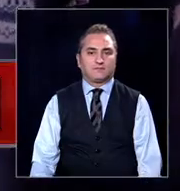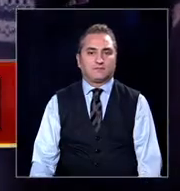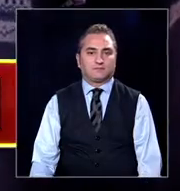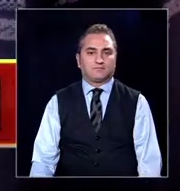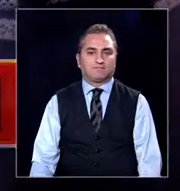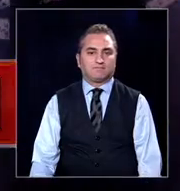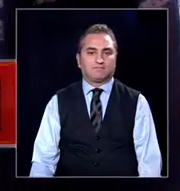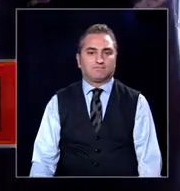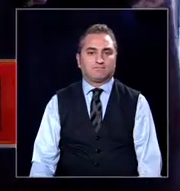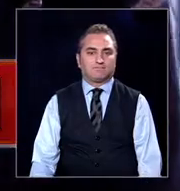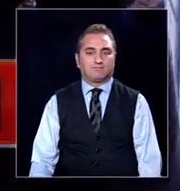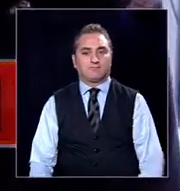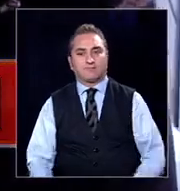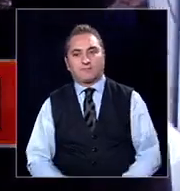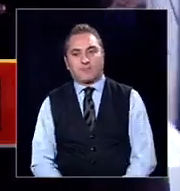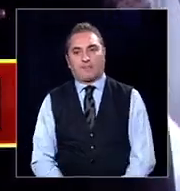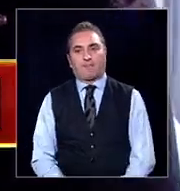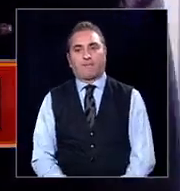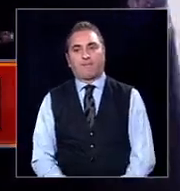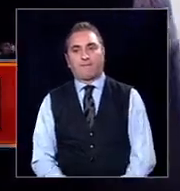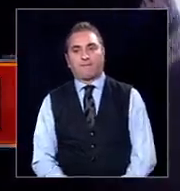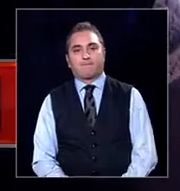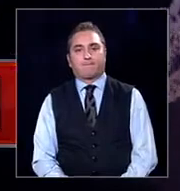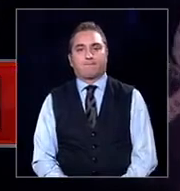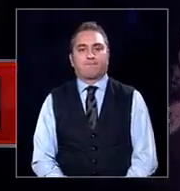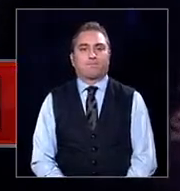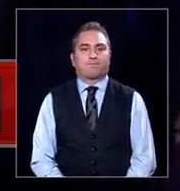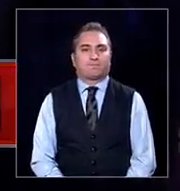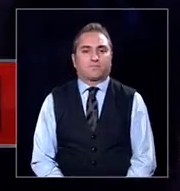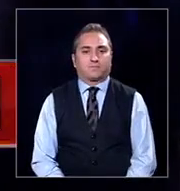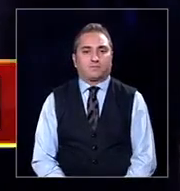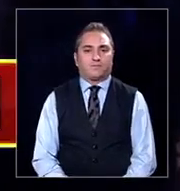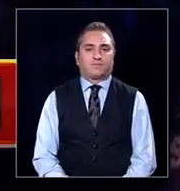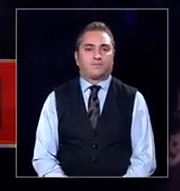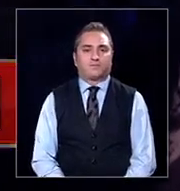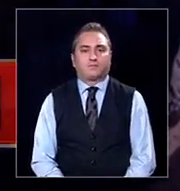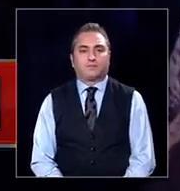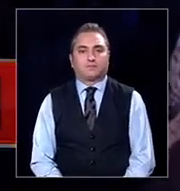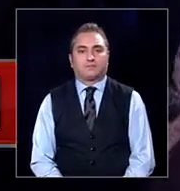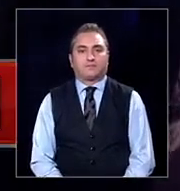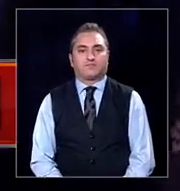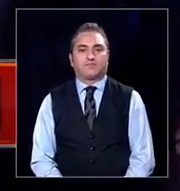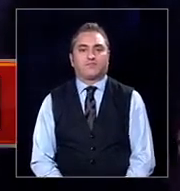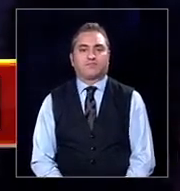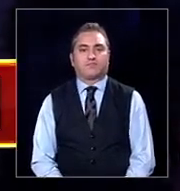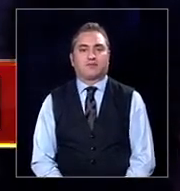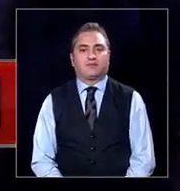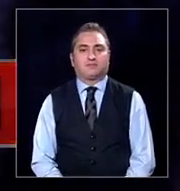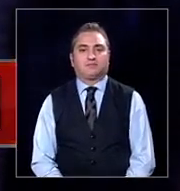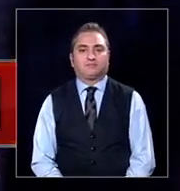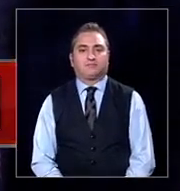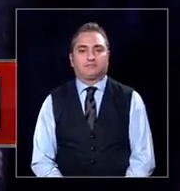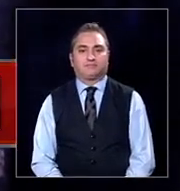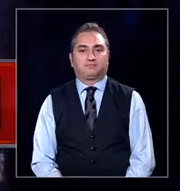başladı. Ama yine bugün taze hamsi geldi. Satılıyor yani. Hamsi yeniyor. Bağışıklık sistemini güçlendiriyormuş hamsi. Onun için hamsi daha